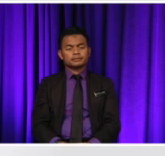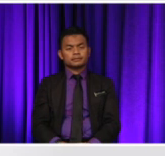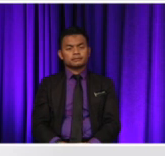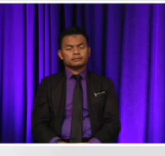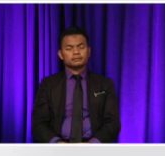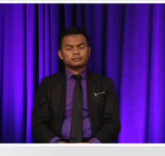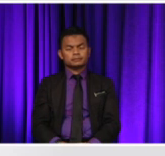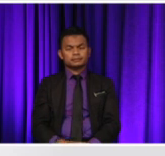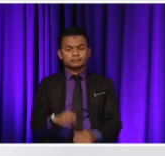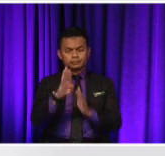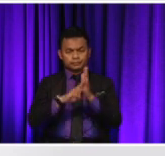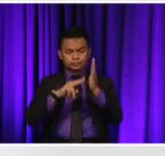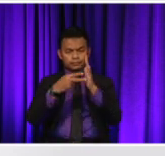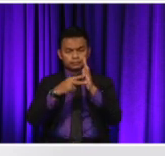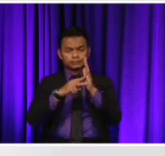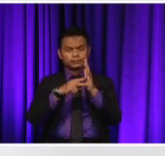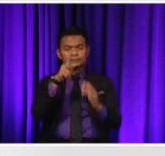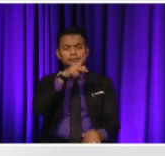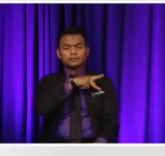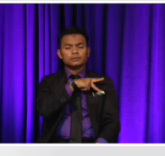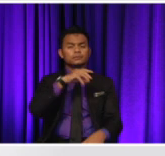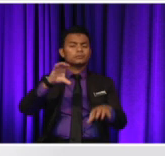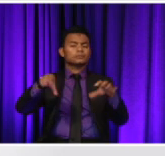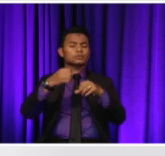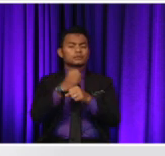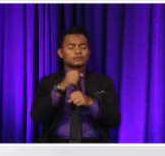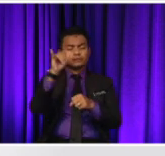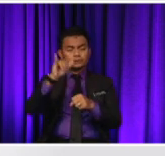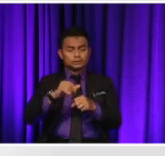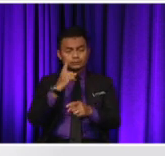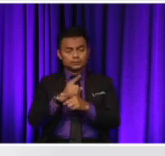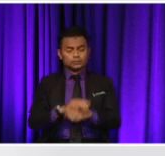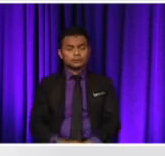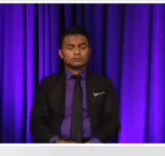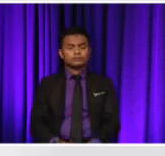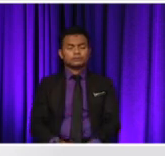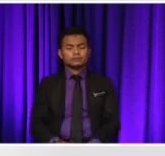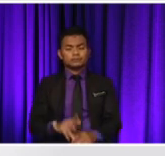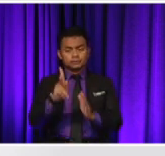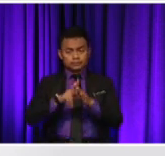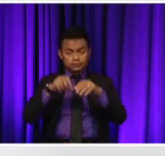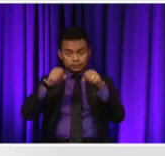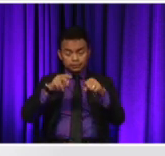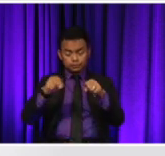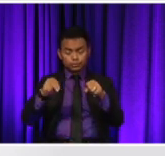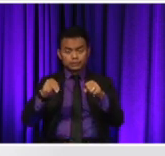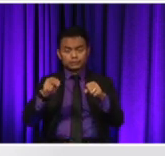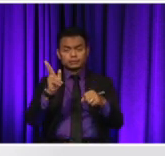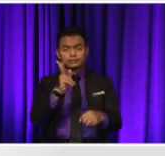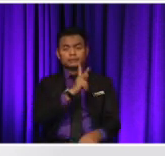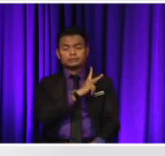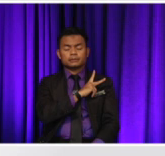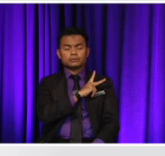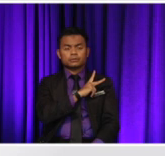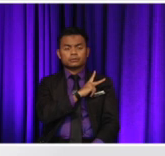masuk pengurus Oke seorang pengurus atau pekerja untuk melaksanakan